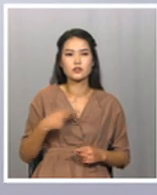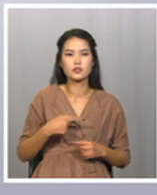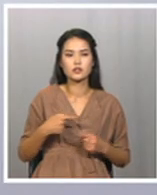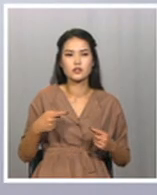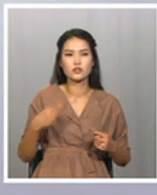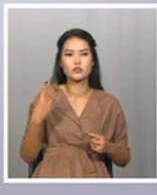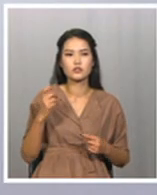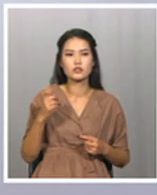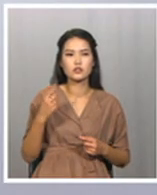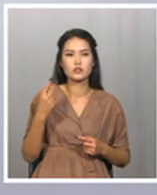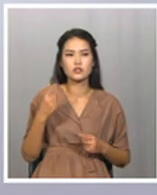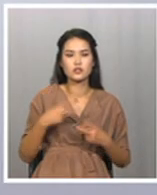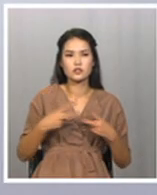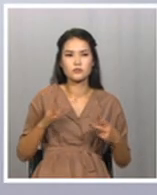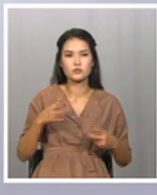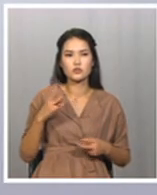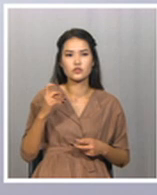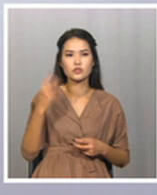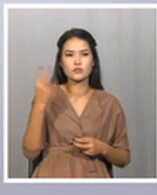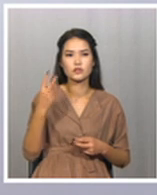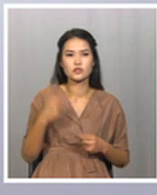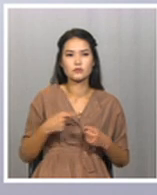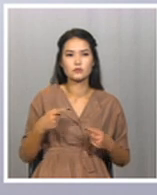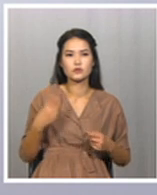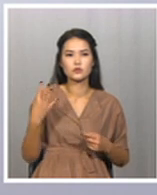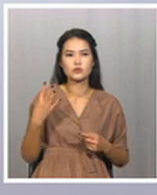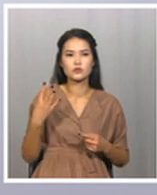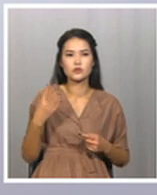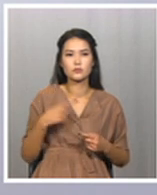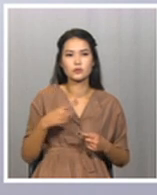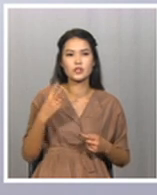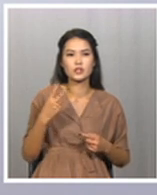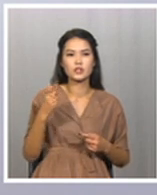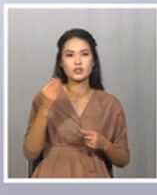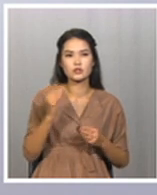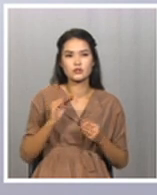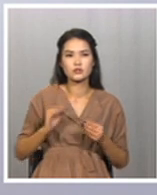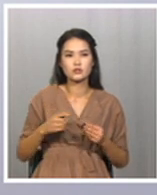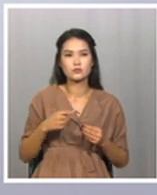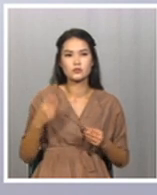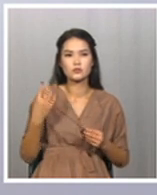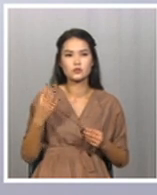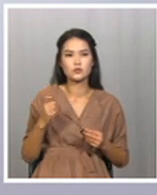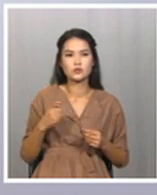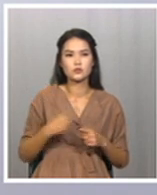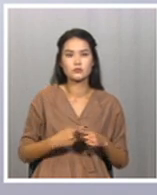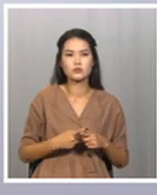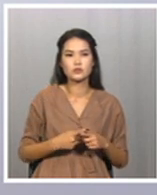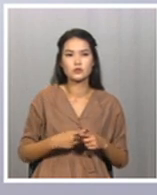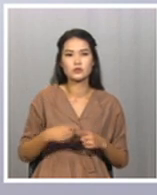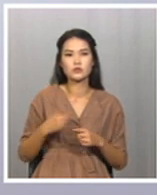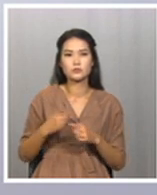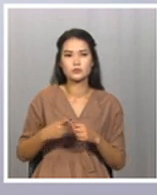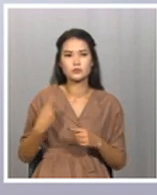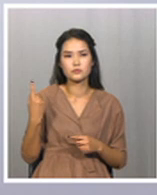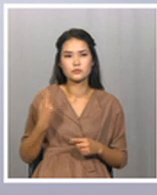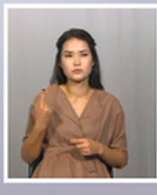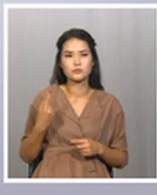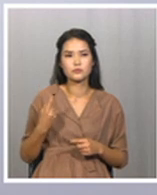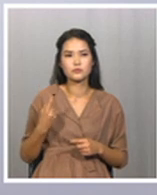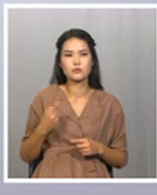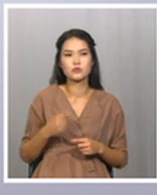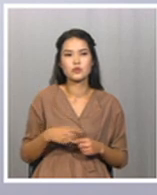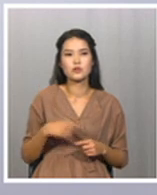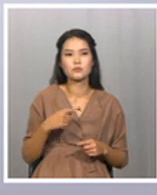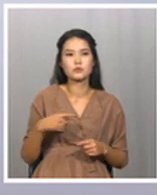кубтың туындысы 3x квадрат. Минус 2x квадраттың туындысы минус 4x. Плюс x-тің туындысы плюс 1. Минус 2-нің